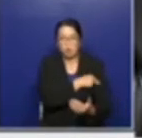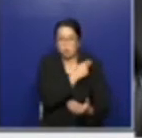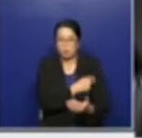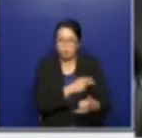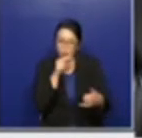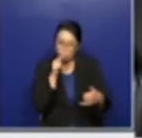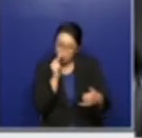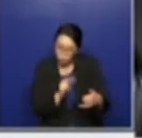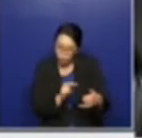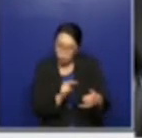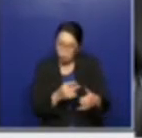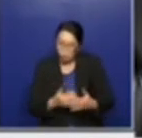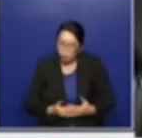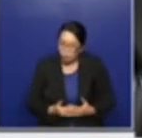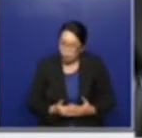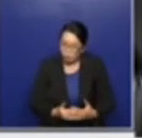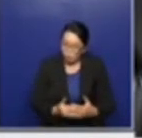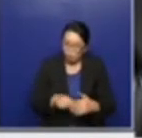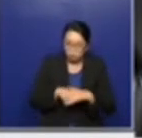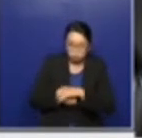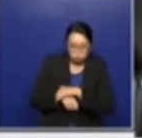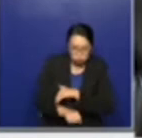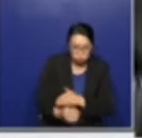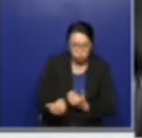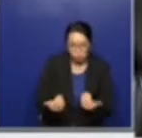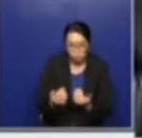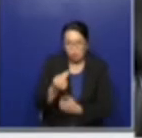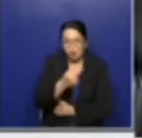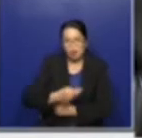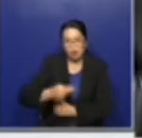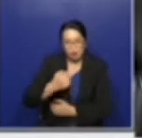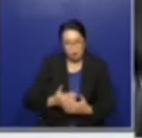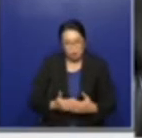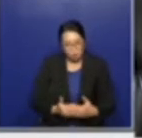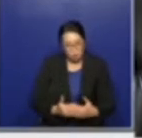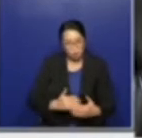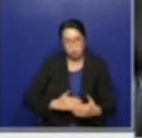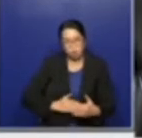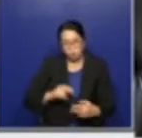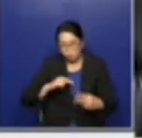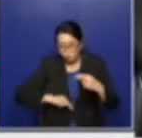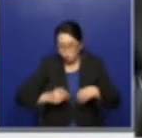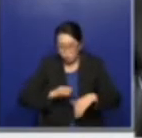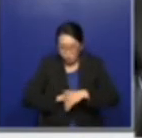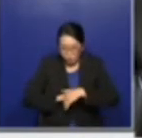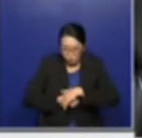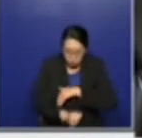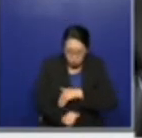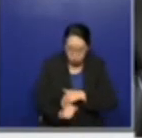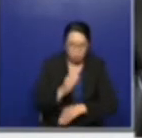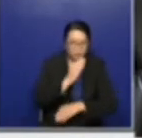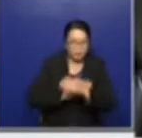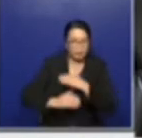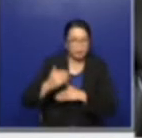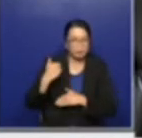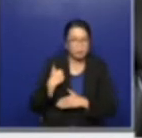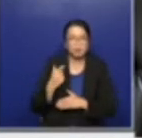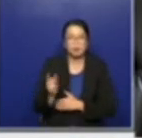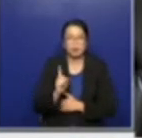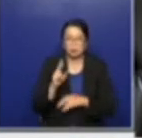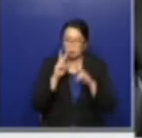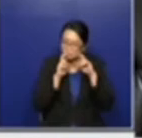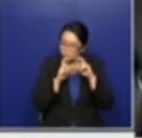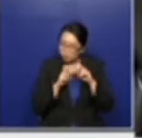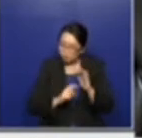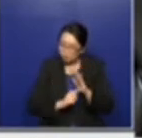เกิดมาแล้วนะครับลูกหลานของท่านในครรภ์นั้นเนี่ยเมื่อออกมาแล้วจะเป็นพิการหรือไม่เราต้องศึกษา